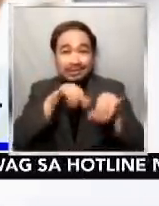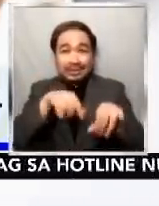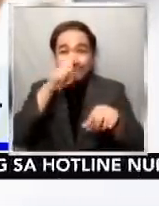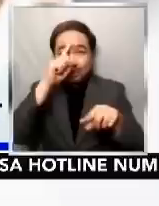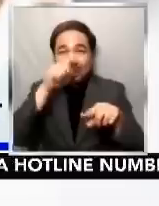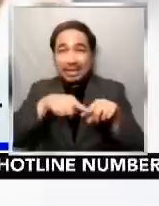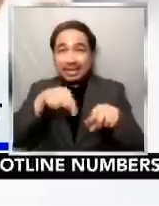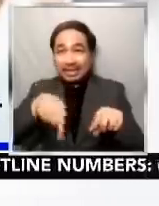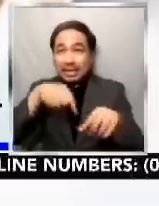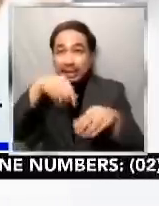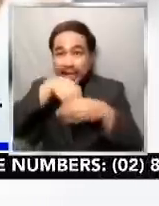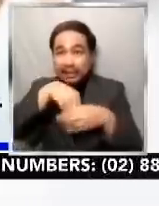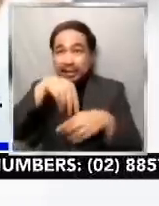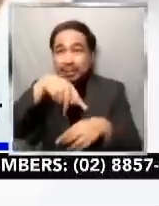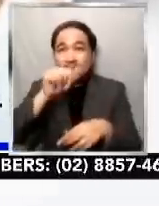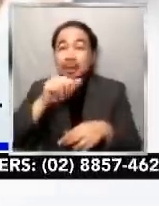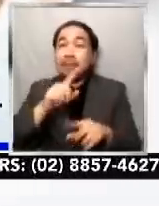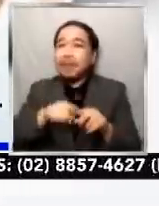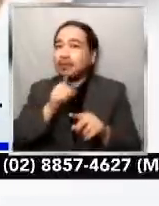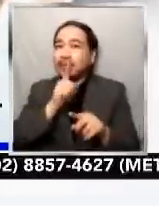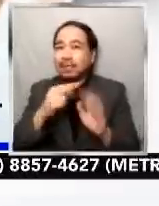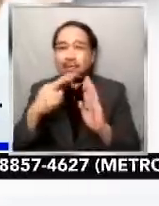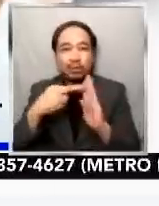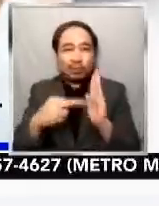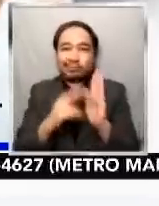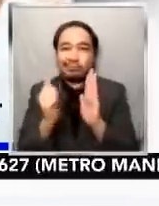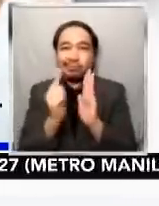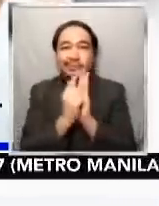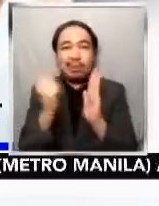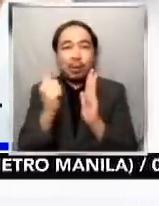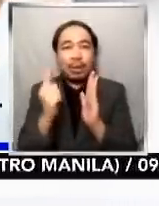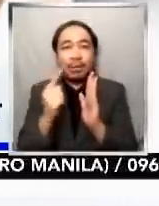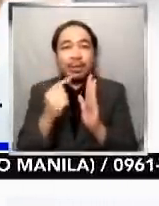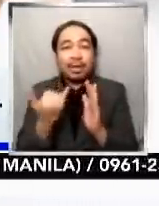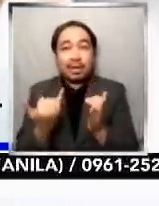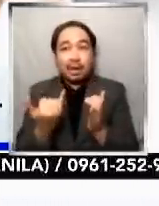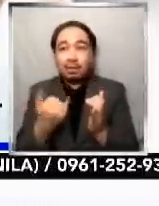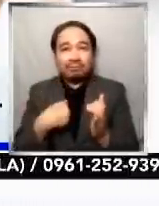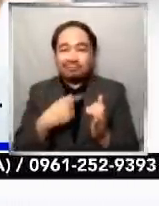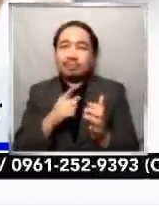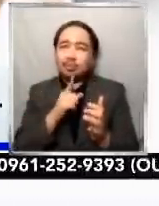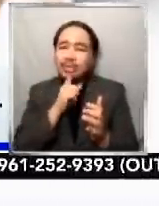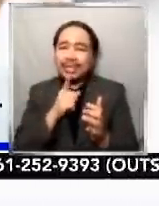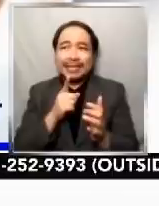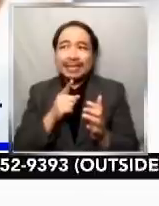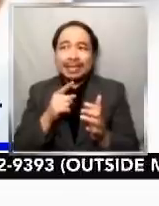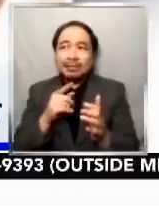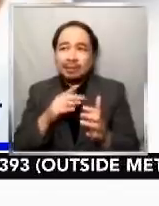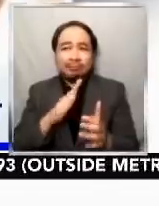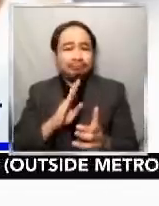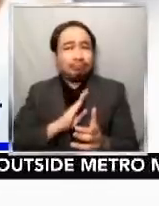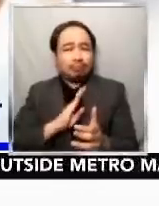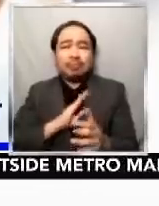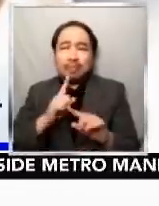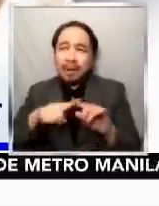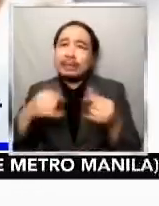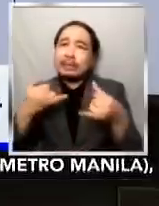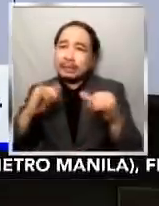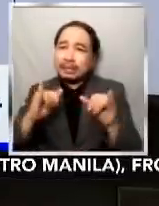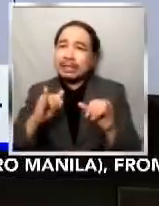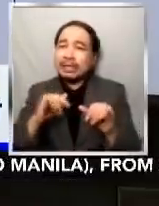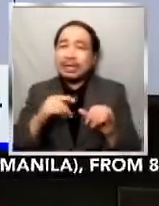dapat pinapasok yon. And I don't want to be harsh, even out of accommodation. Kasi we are in a health crisis